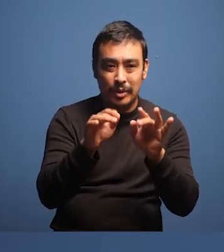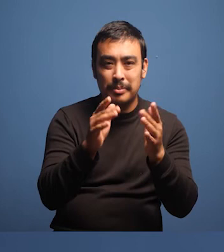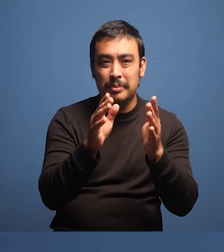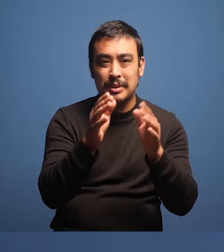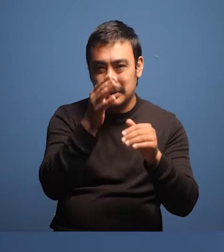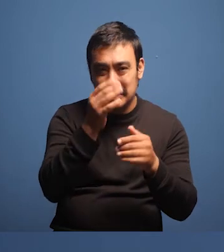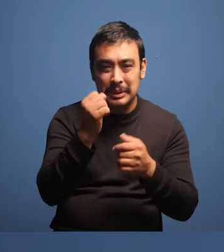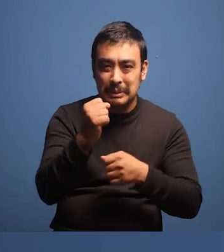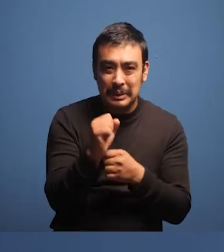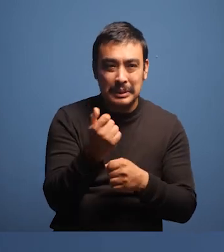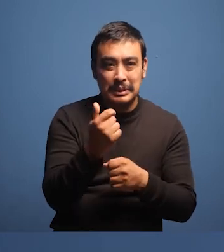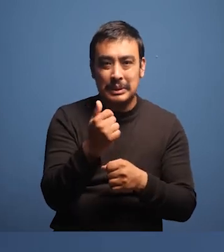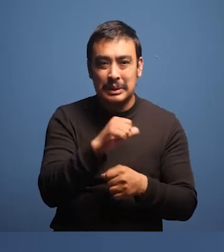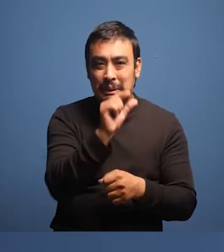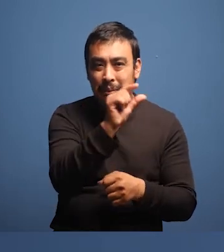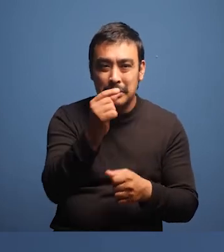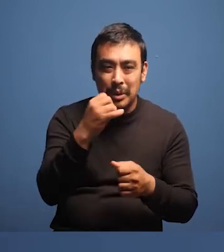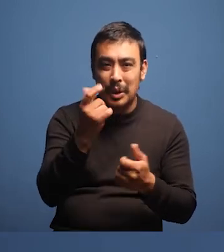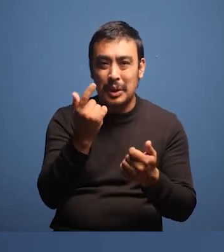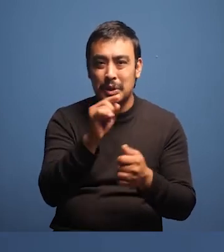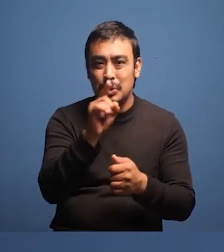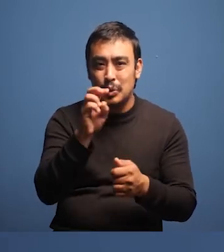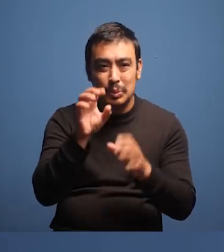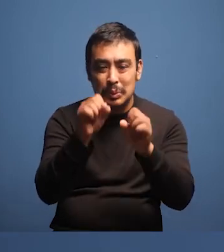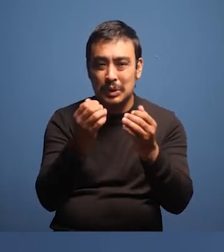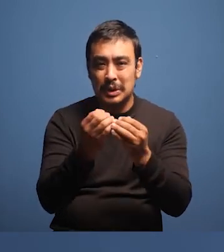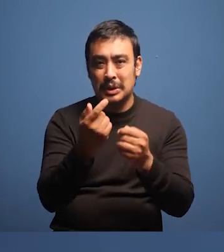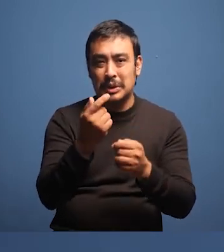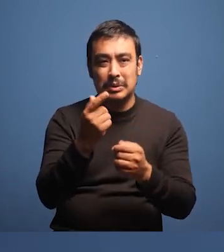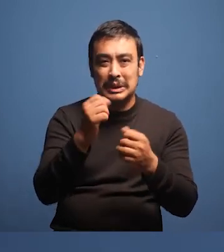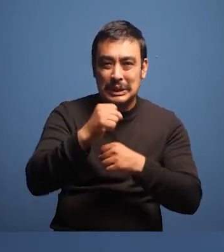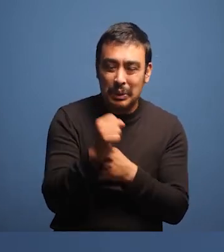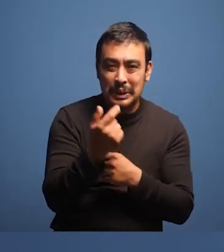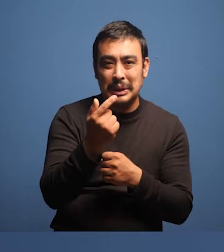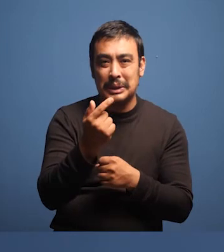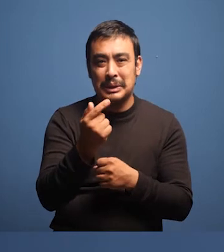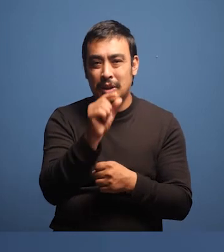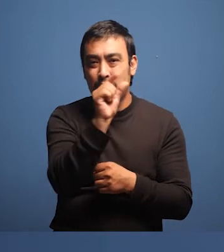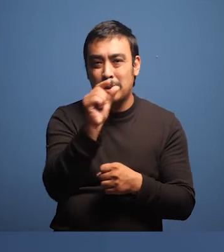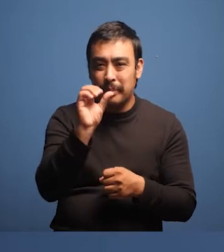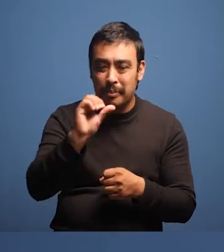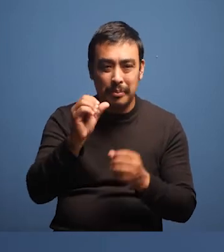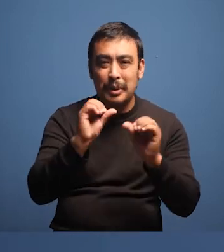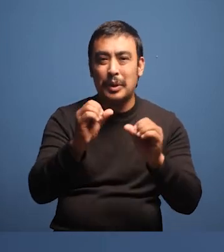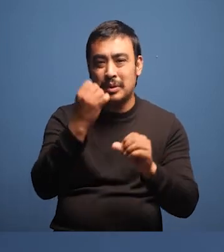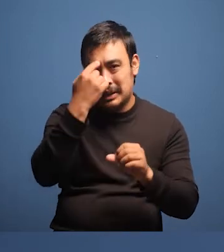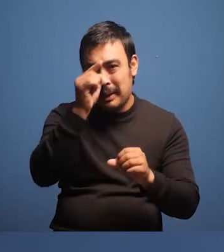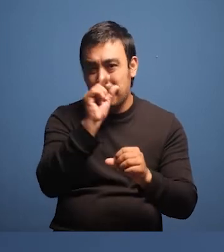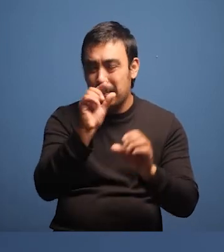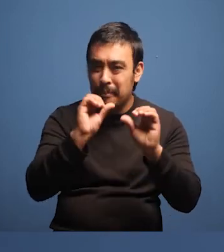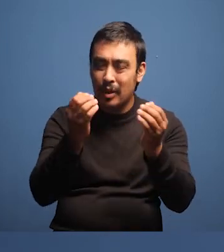फिसिङ, सेक्सटोर्सन, सेक्सटिङ, अनि हाम्रो जुम बम्बिङ भने, ललिपपिङ भयो, अनि डेट नेमिङ भयो, डग विस्लिङ भयो, डक्सिङ